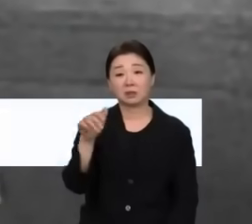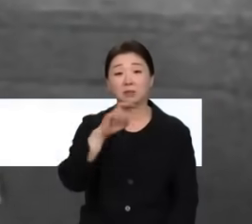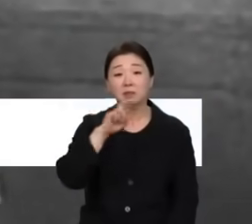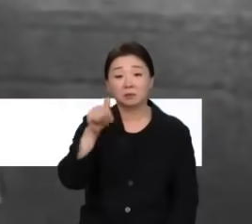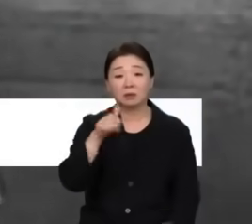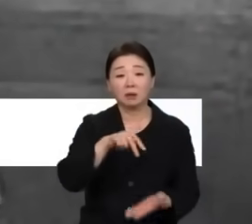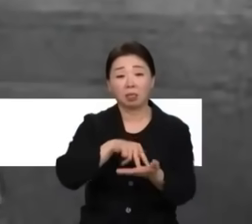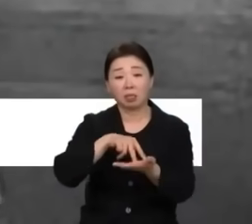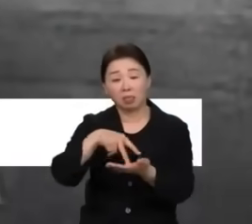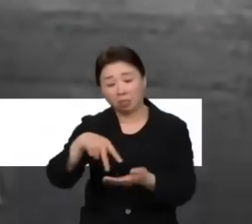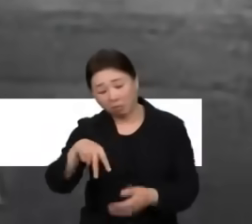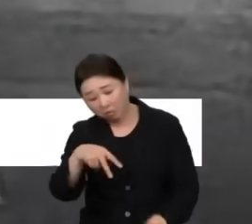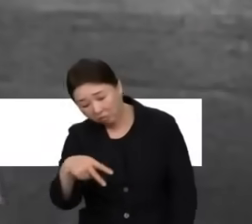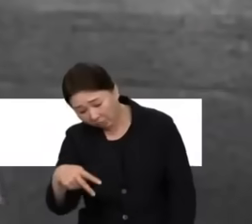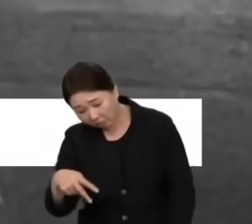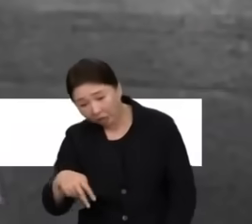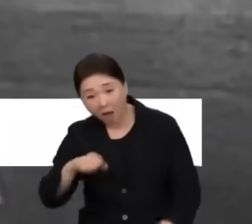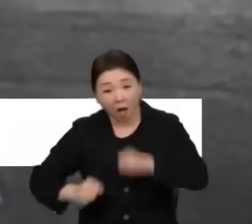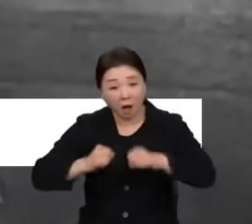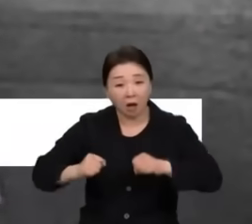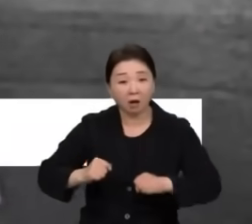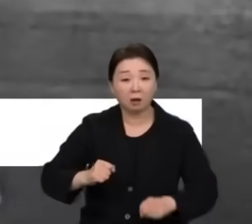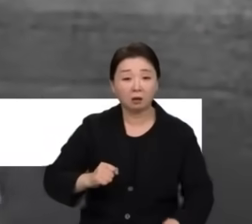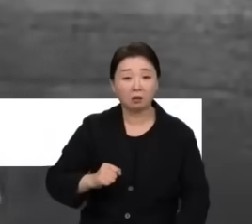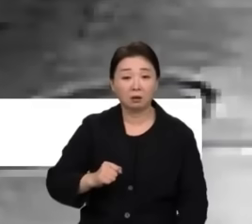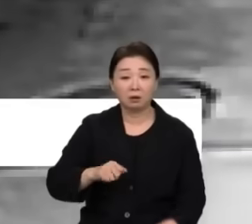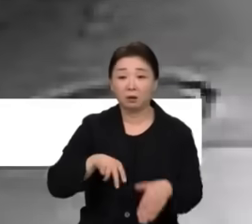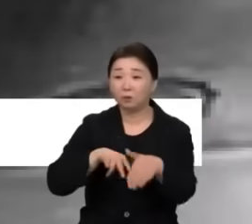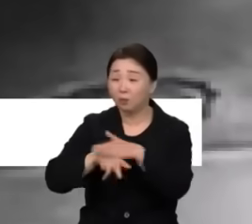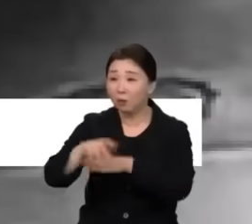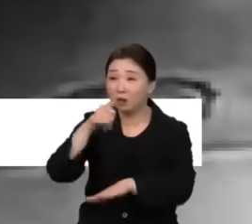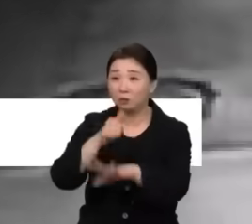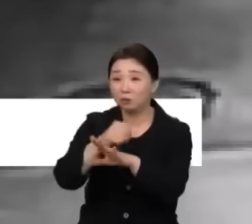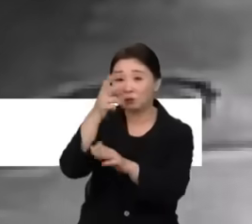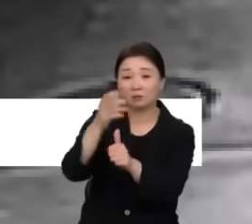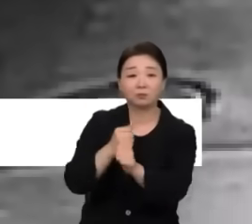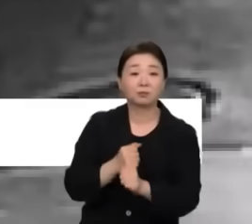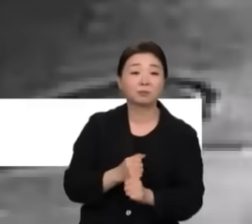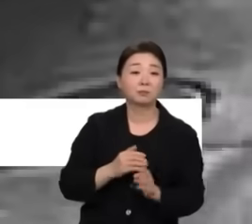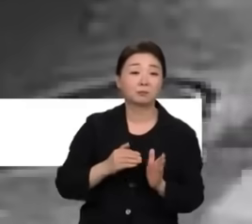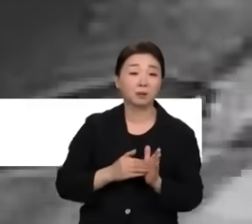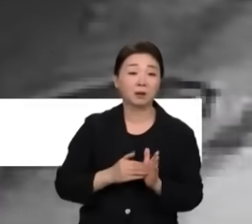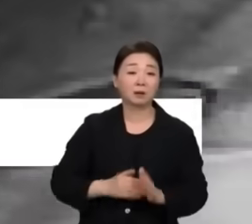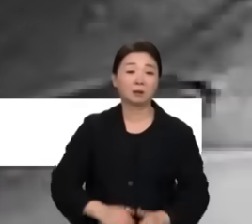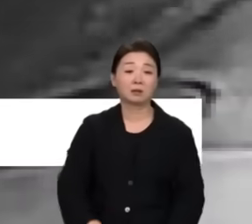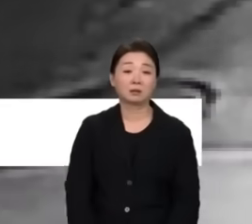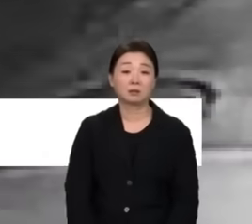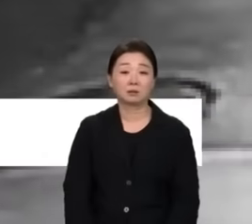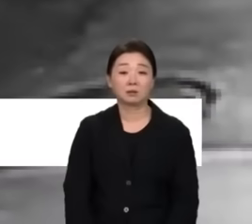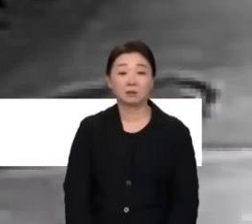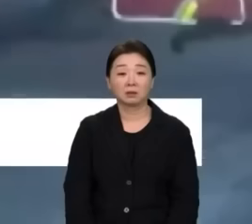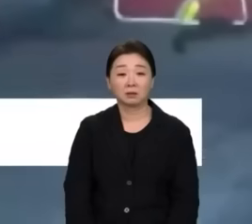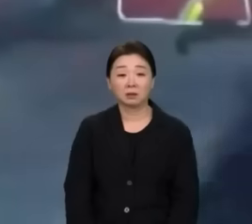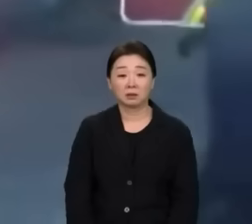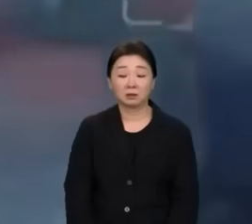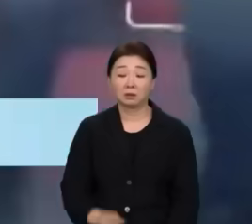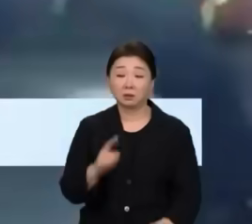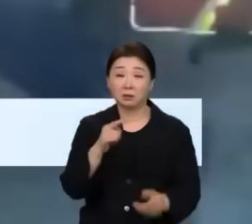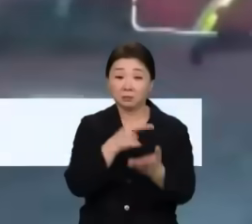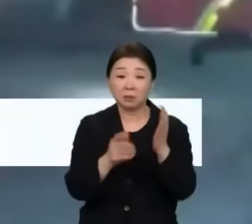몇 걸음 걷더니 뛰기 시작합니다. 도망가다 결국 경찰에 붙잡혔습니다. 크게 다친